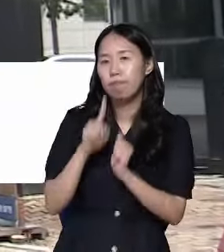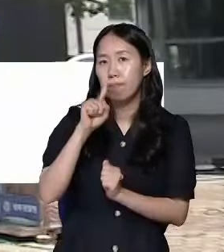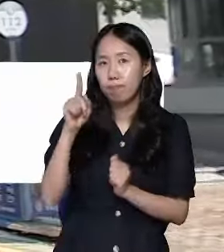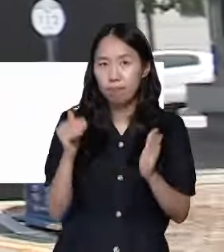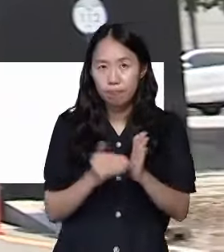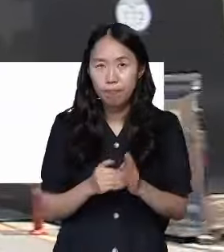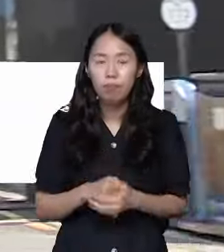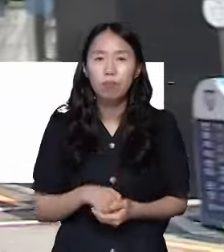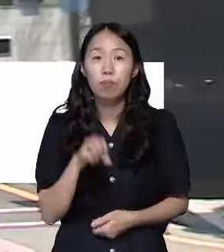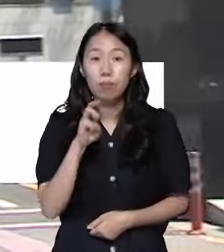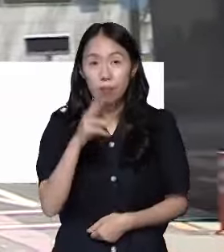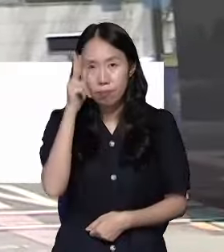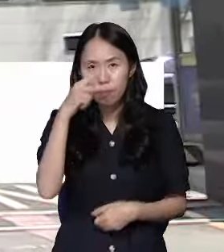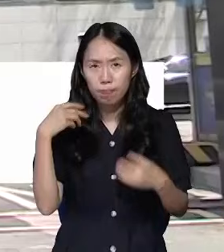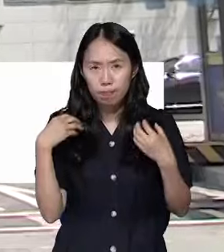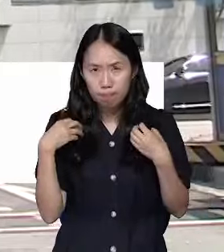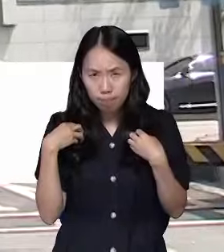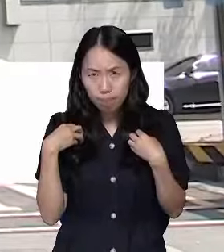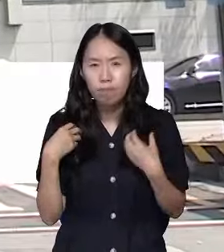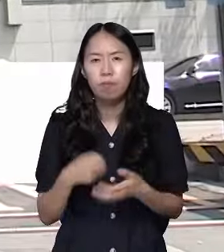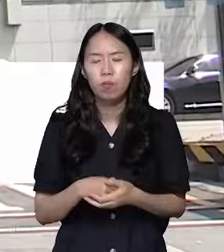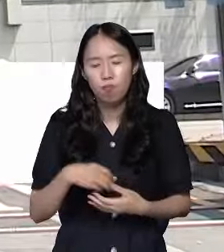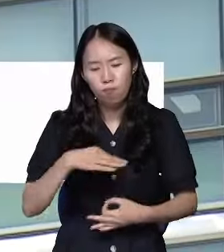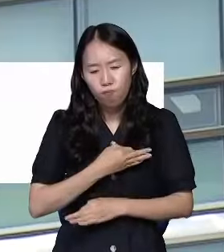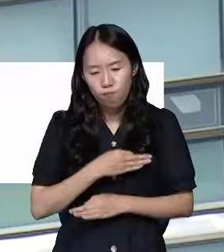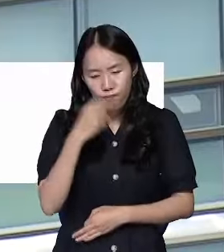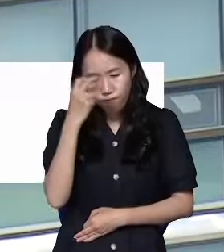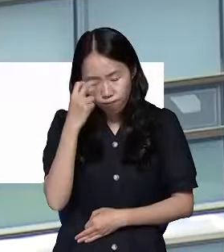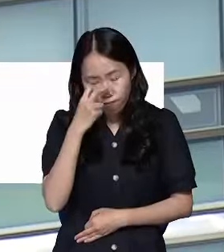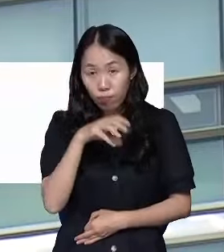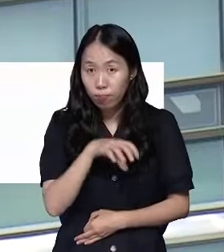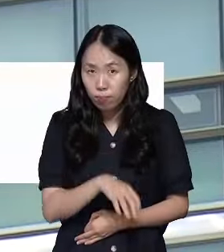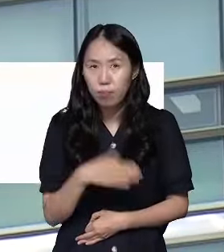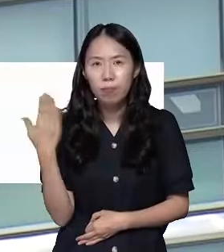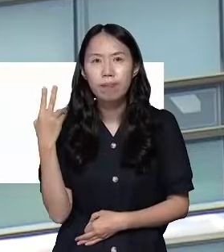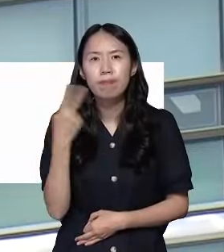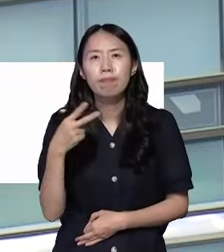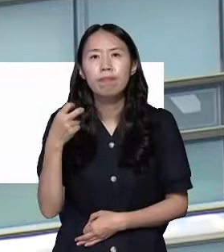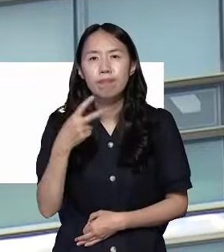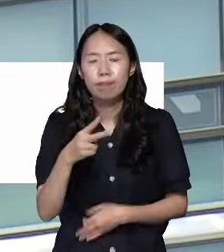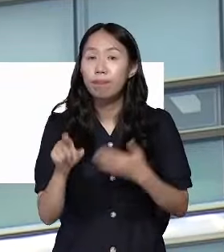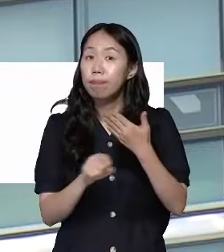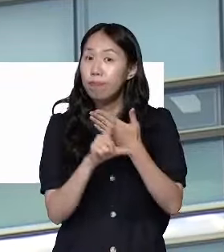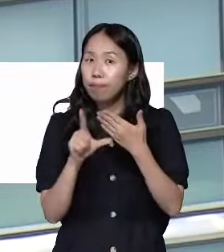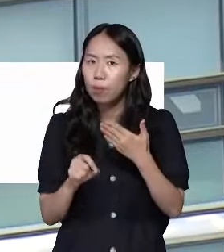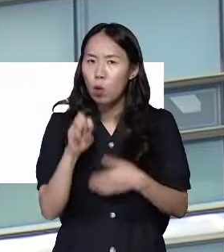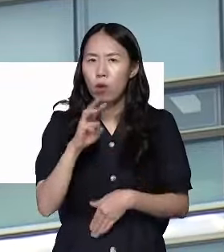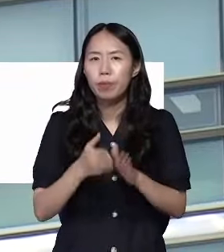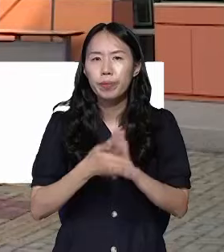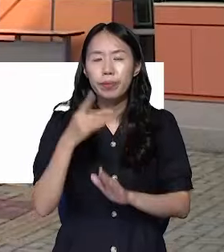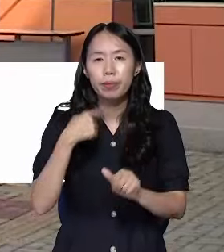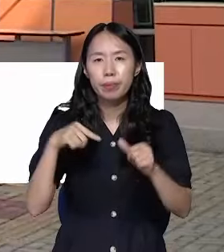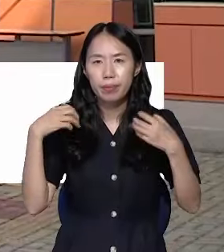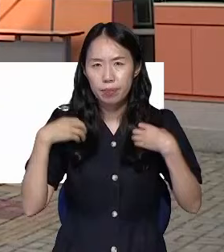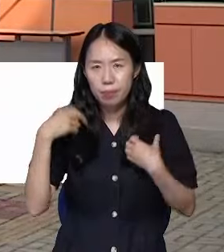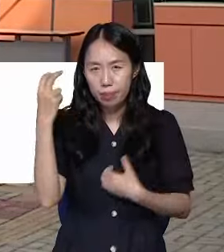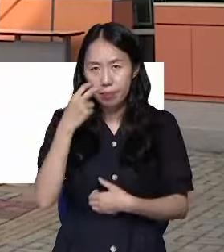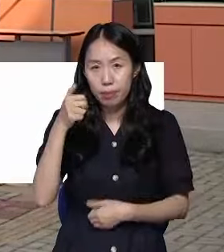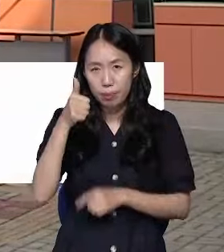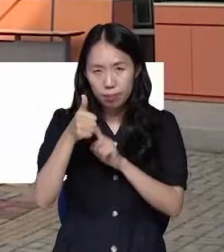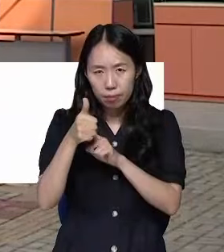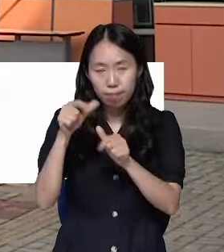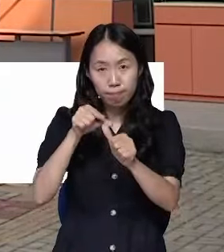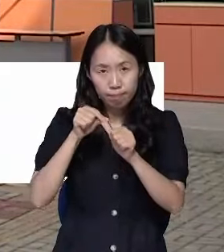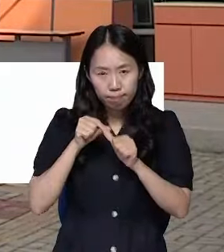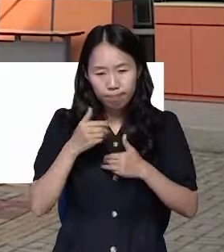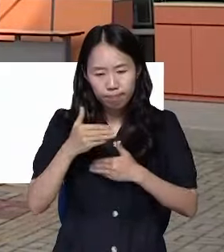신청했습니다. 광주경찰청 반부패 경제범죄 수사대는 지난 2022년 9월 광주시 교육청 감사관 채용